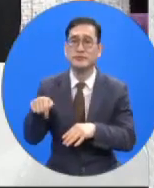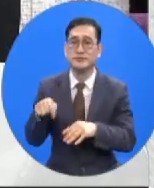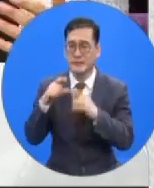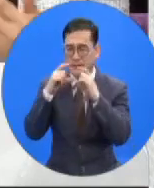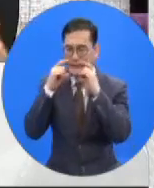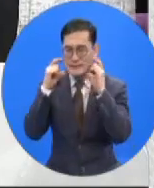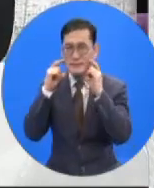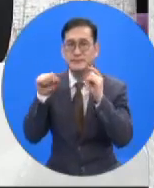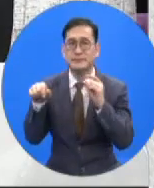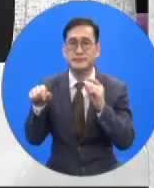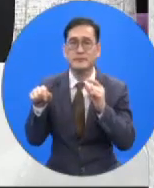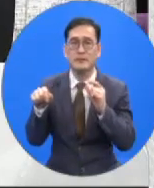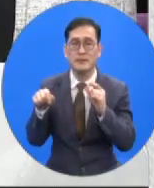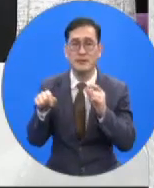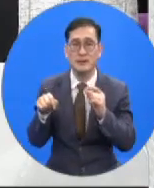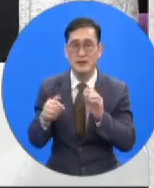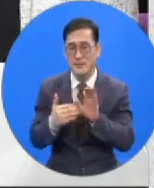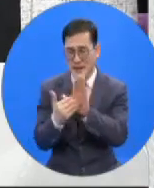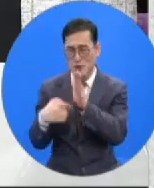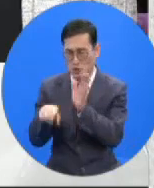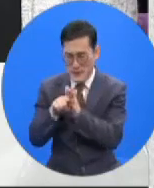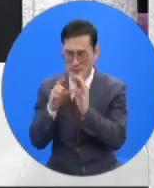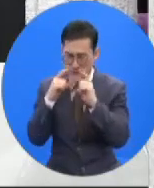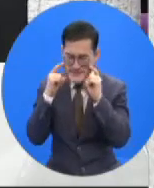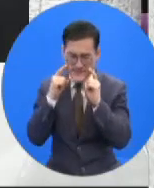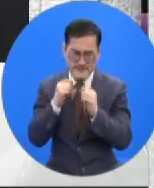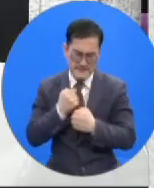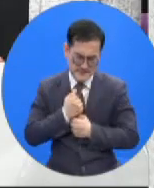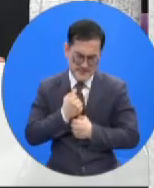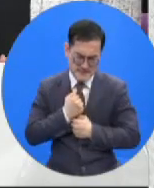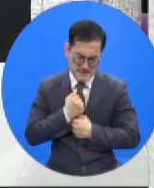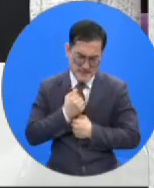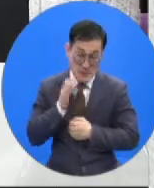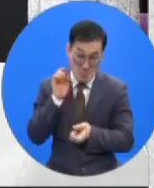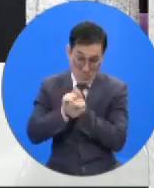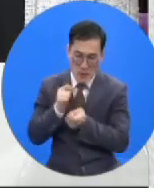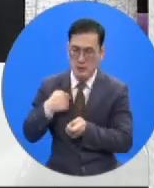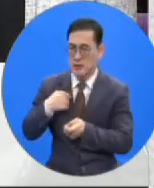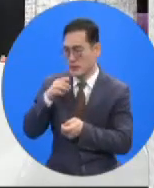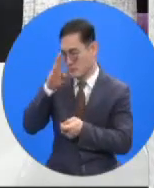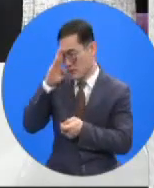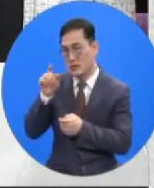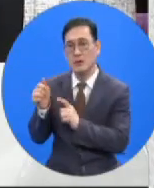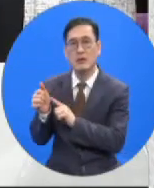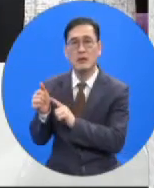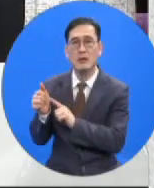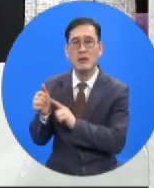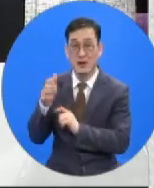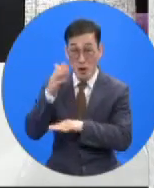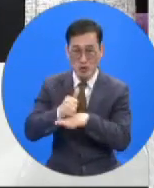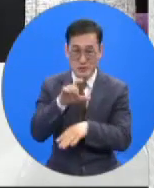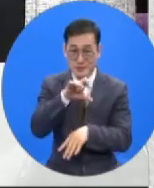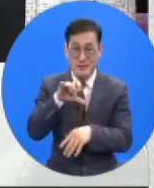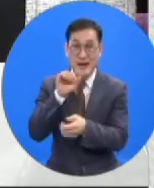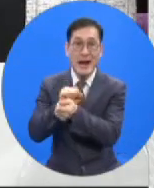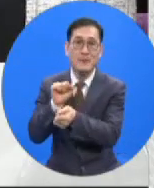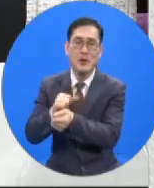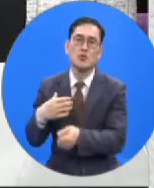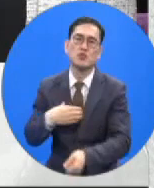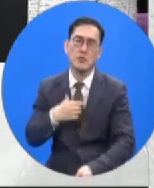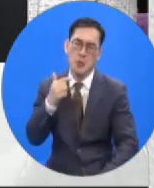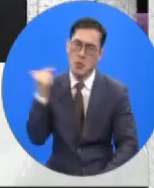스스로 자기관리를 했다는 거예요 그럼에도 불구하고 내가 확진 장을 등 걸 보면 이 번호나 일고 바이러스에 감염이